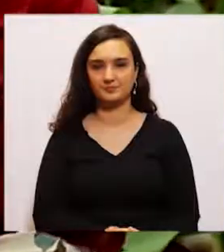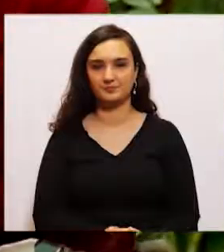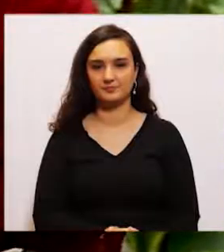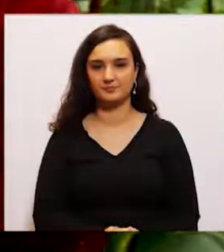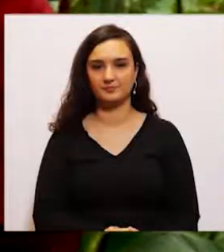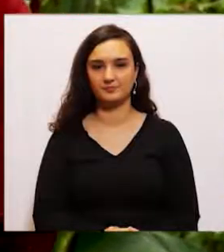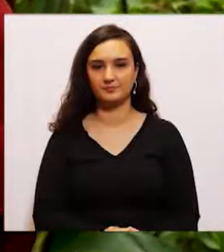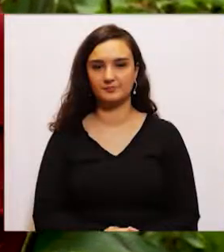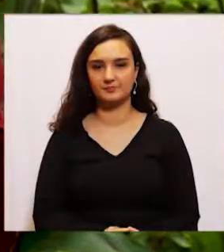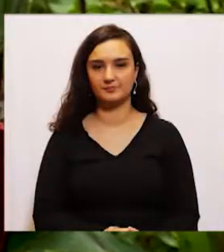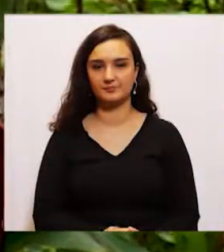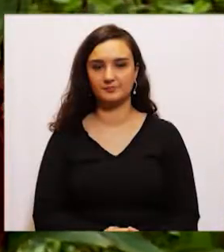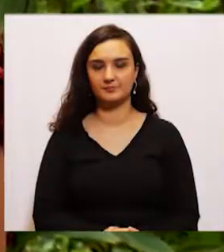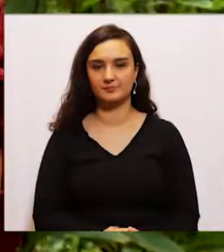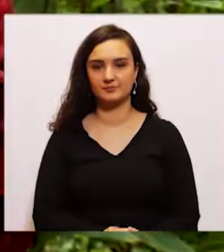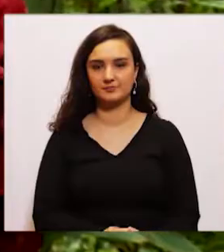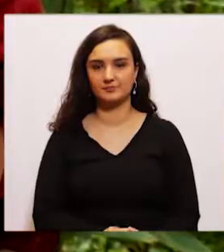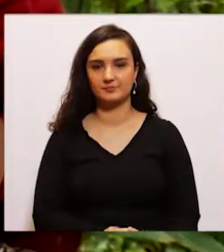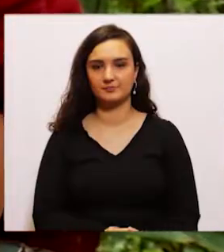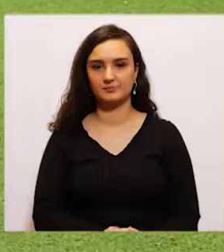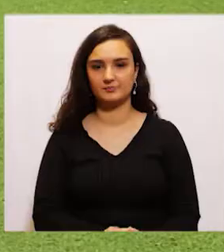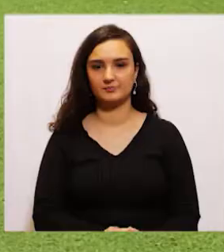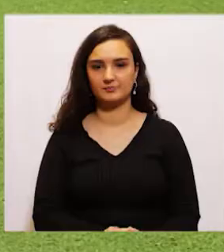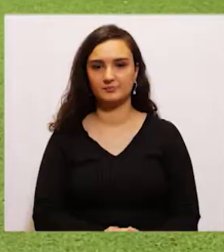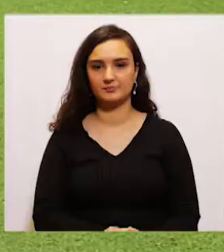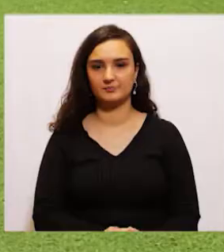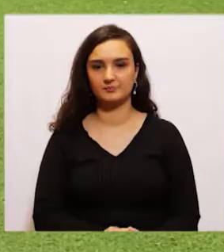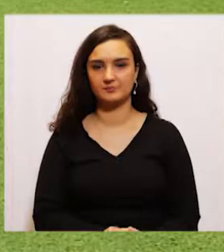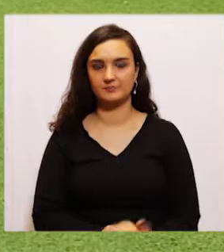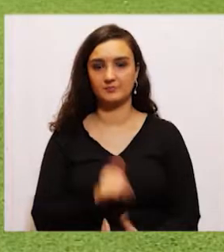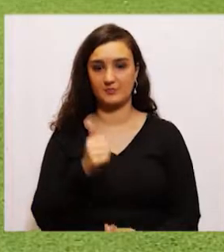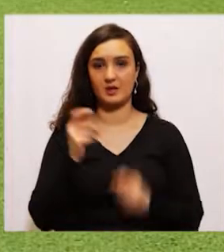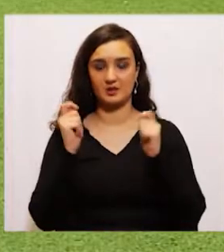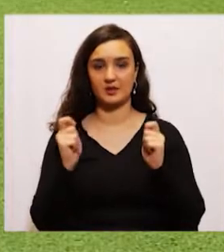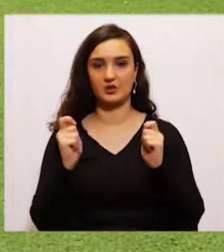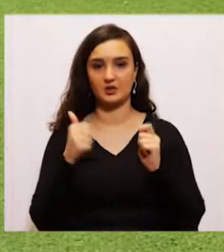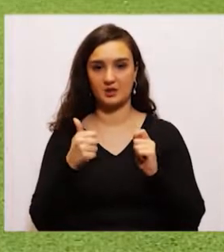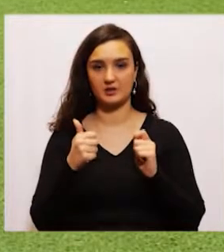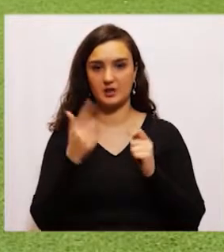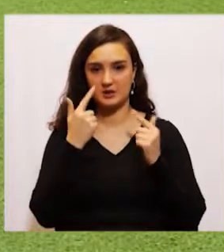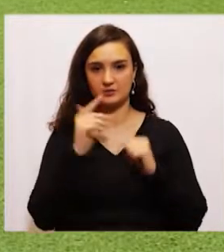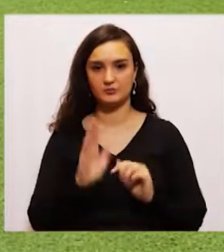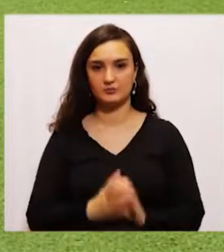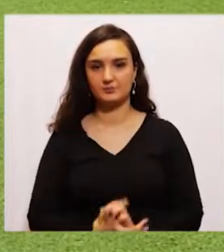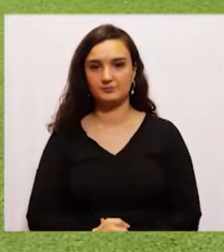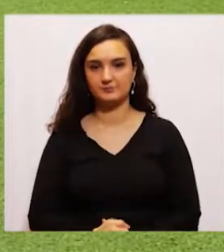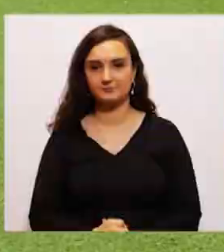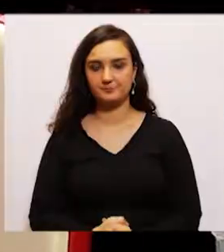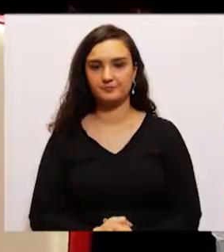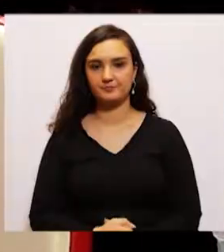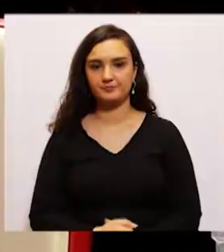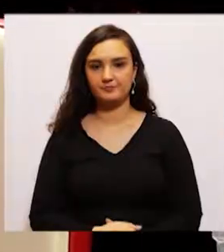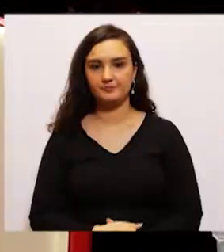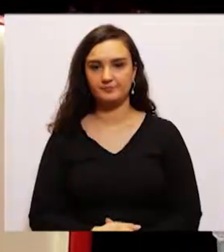თავის კაბის ფერებში გააკეთა სალომემ ნახატი. კარგად დაიჭირეთ ნახატები რა. არატირო ახლა.